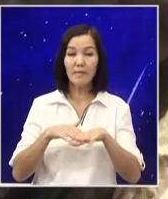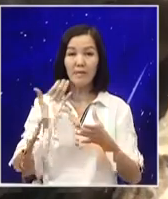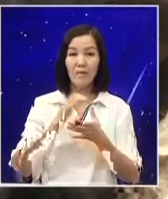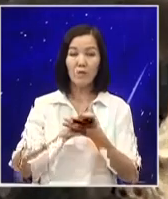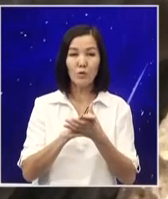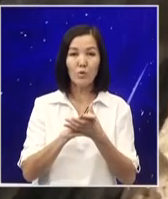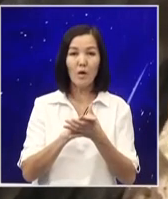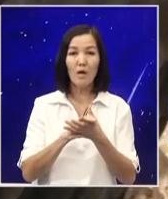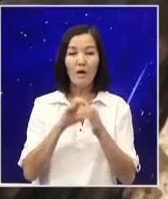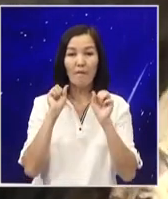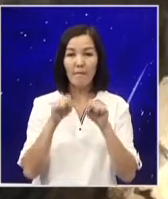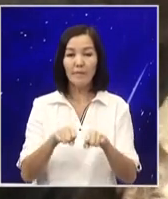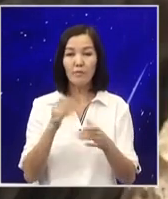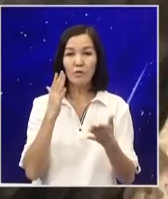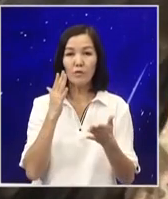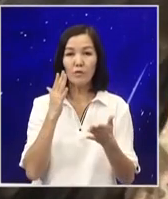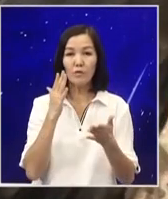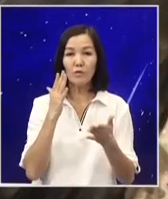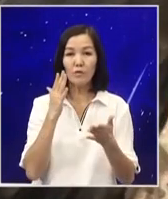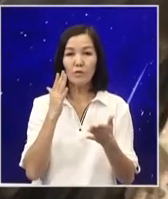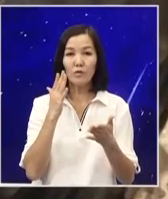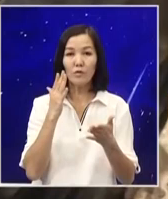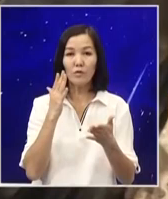ұлтымызға. Өзіміздің ұлттық дәстүрімізді, аңшылық дәстүрімізді.